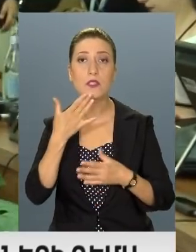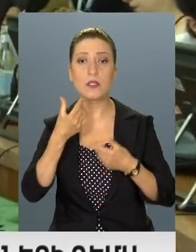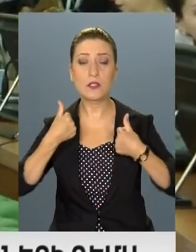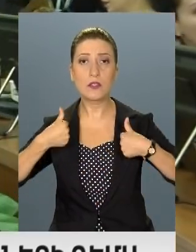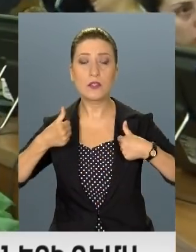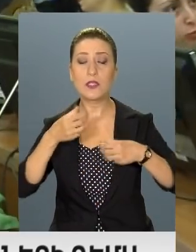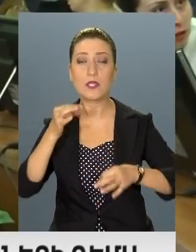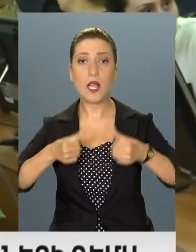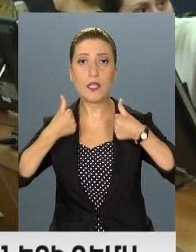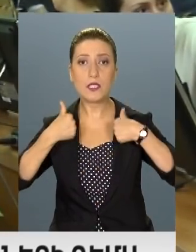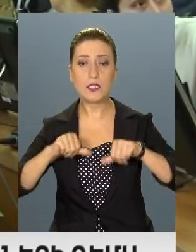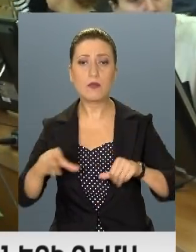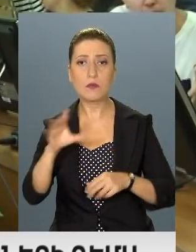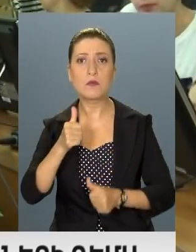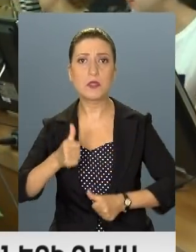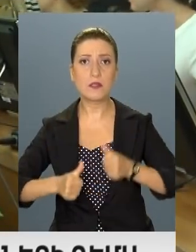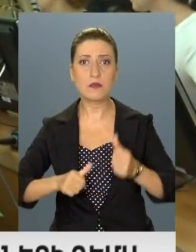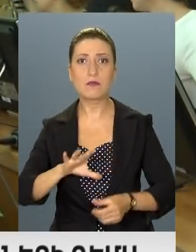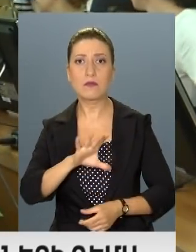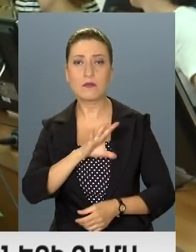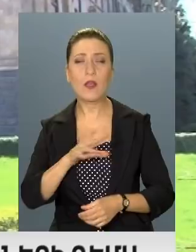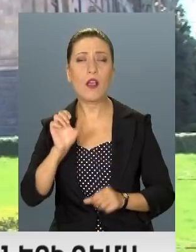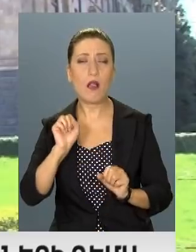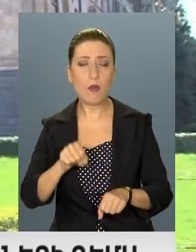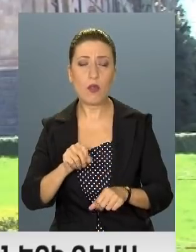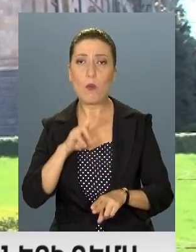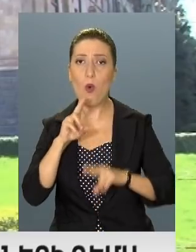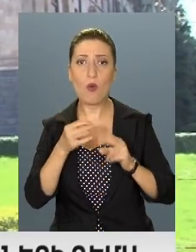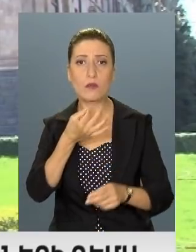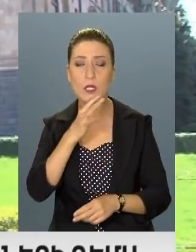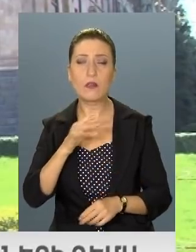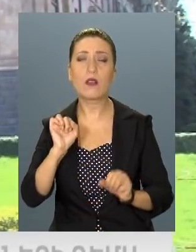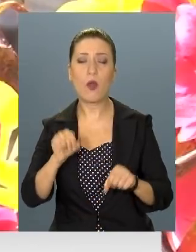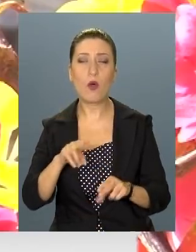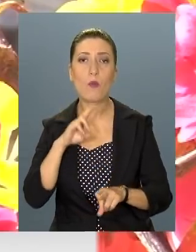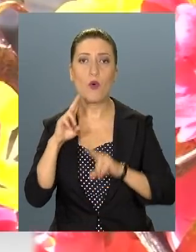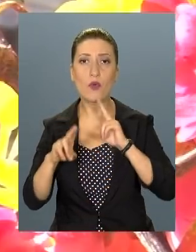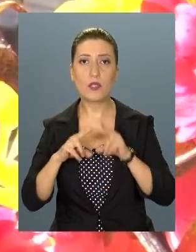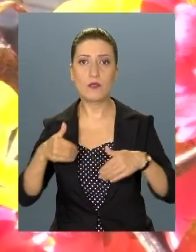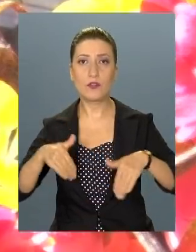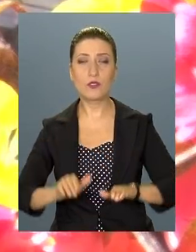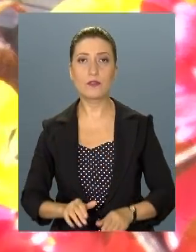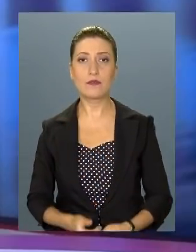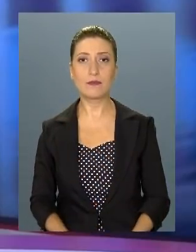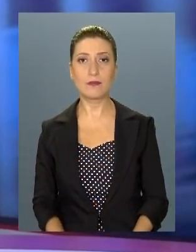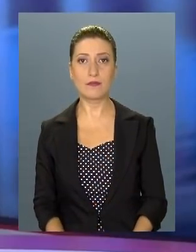մրցակցային, բոլոր կողմերը կարող են ցանկացած որոշում բողոքարկել։ Կարնե Մանգասարյան, Նորա Շարբաթյան, Հայլուր։